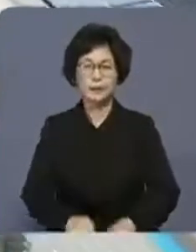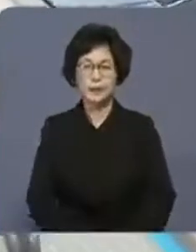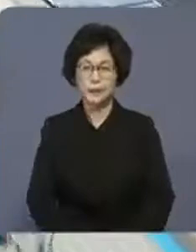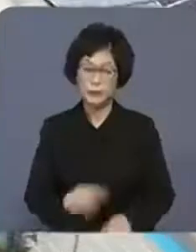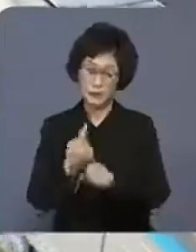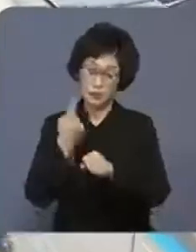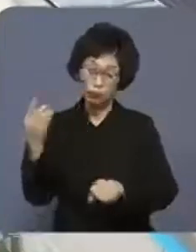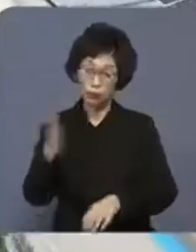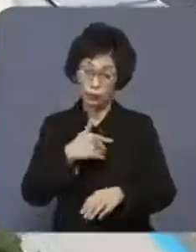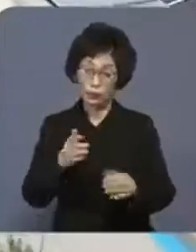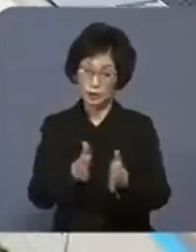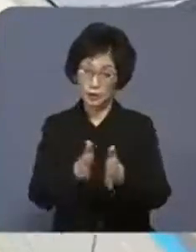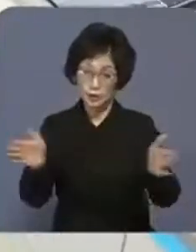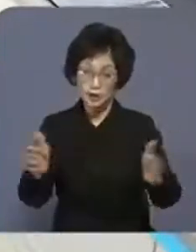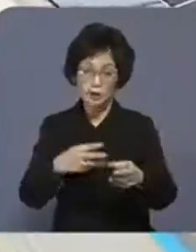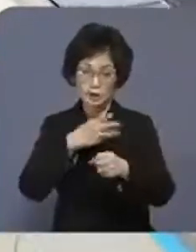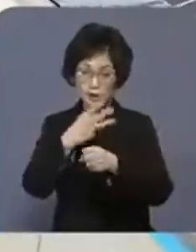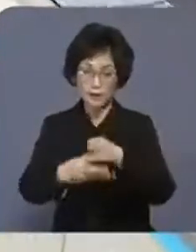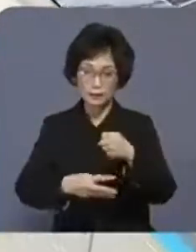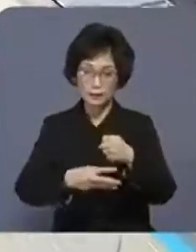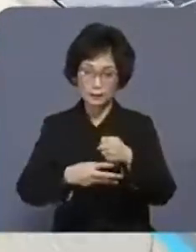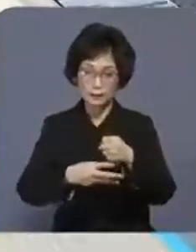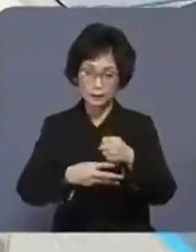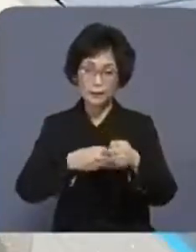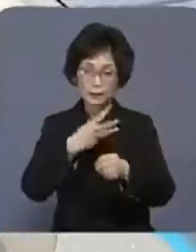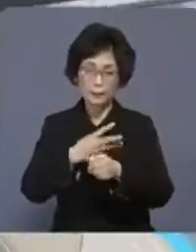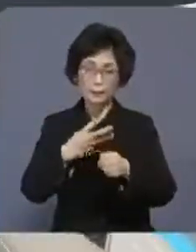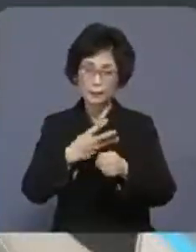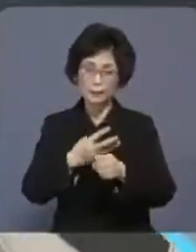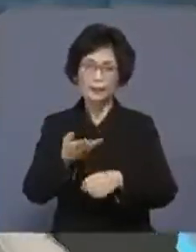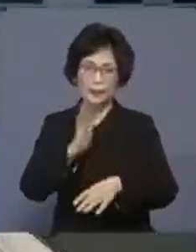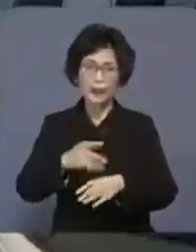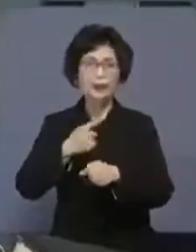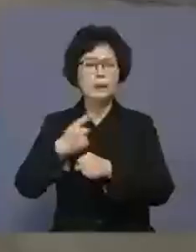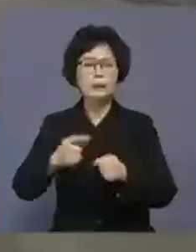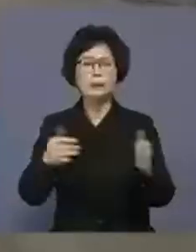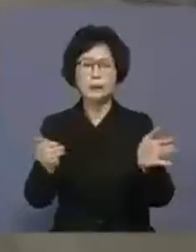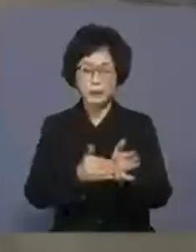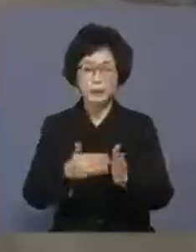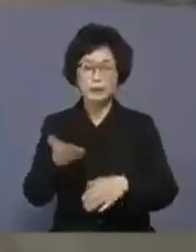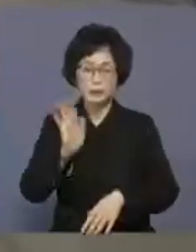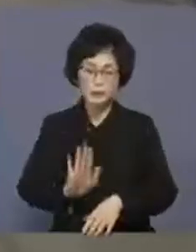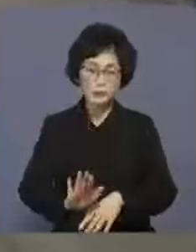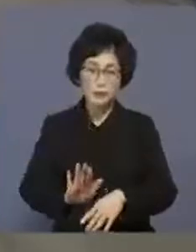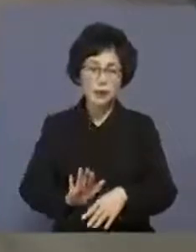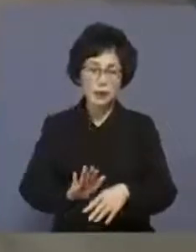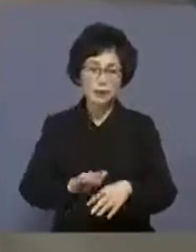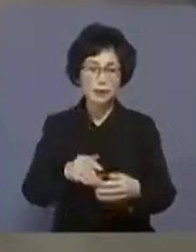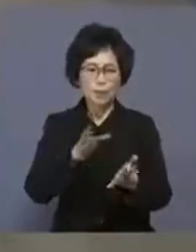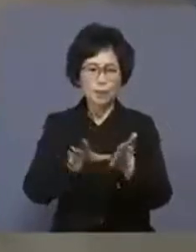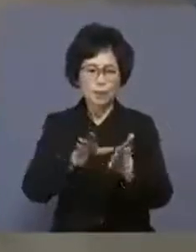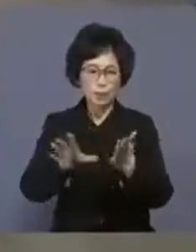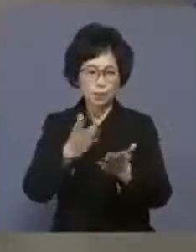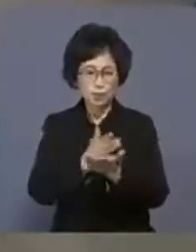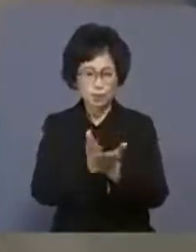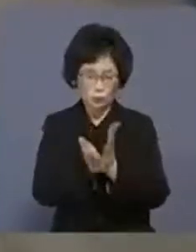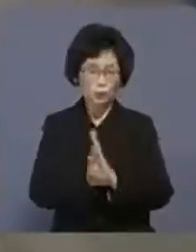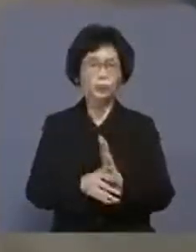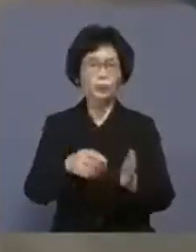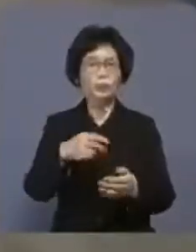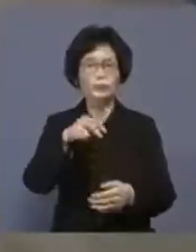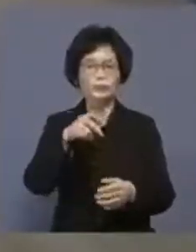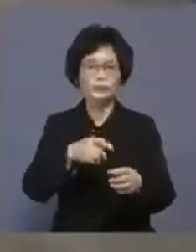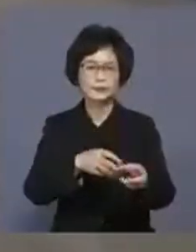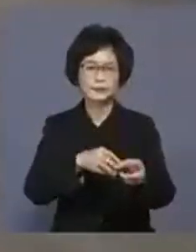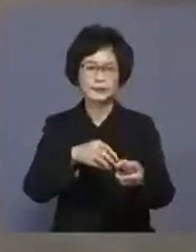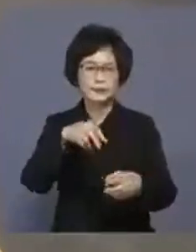지난해 부터 시행 되서 3년 일몰제 로 내년이면 소멸 되는데요 적용 품목도 시멘트와 컨테이너로 제안하고 있습니다